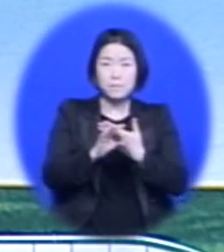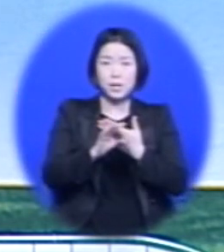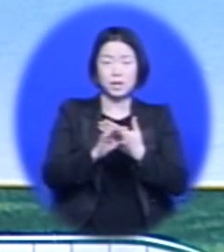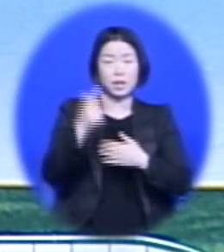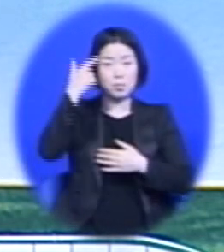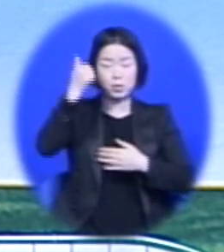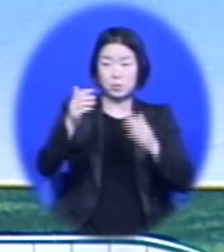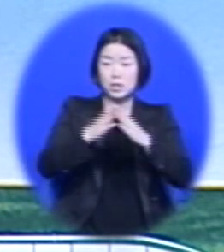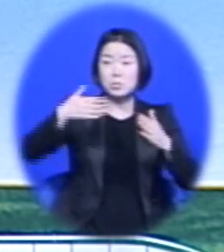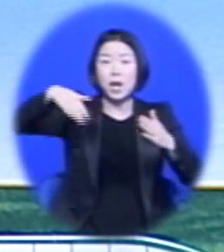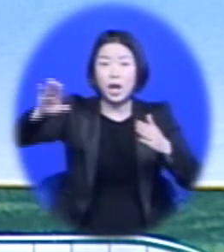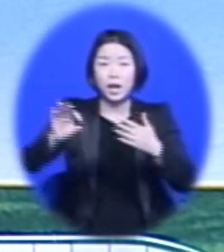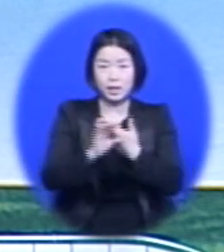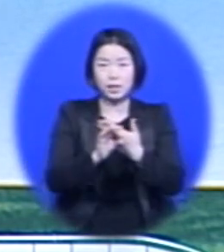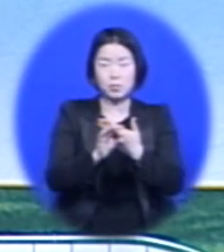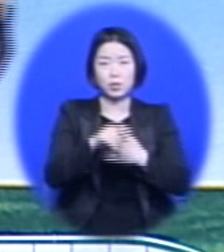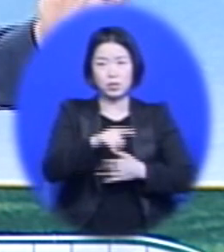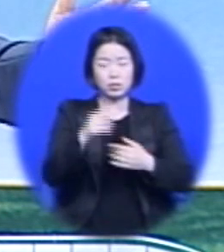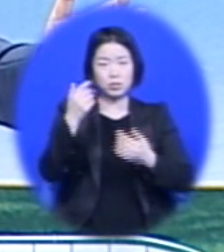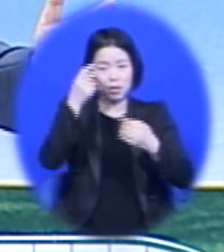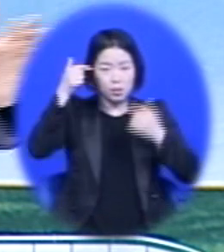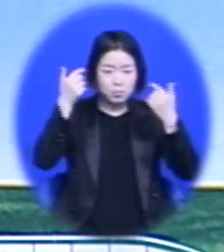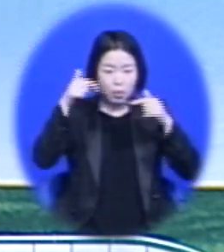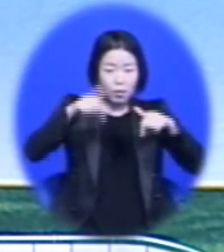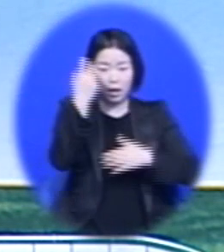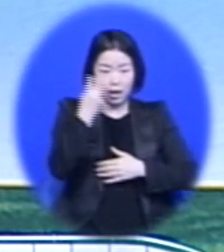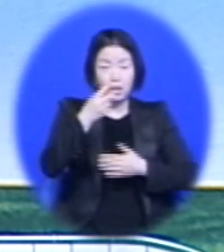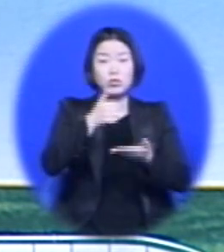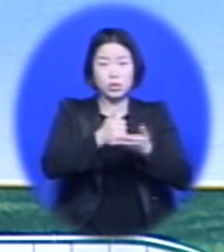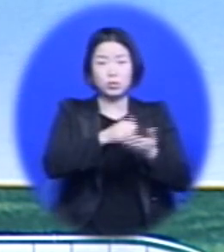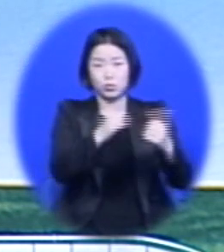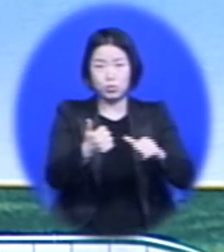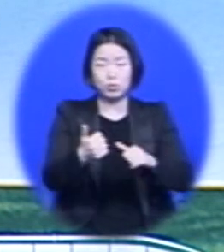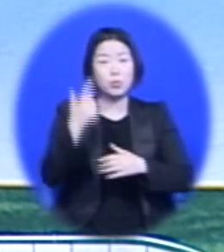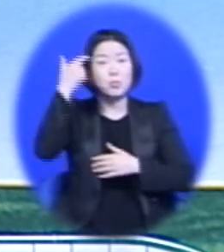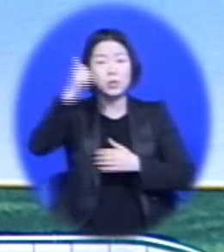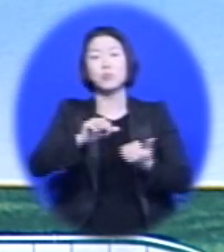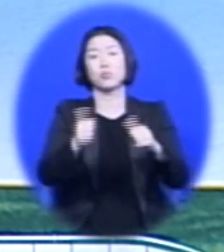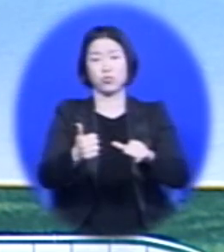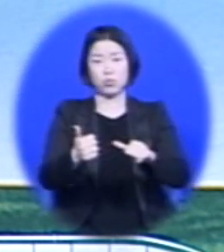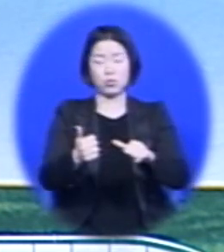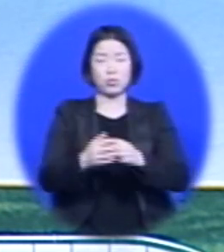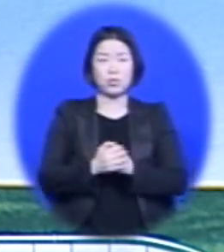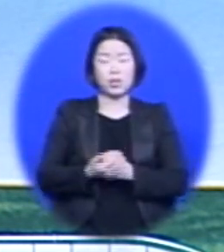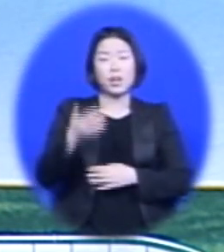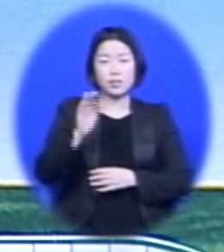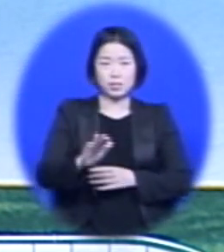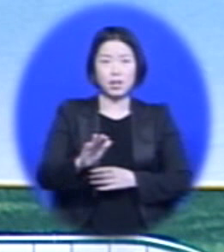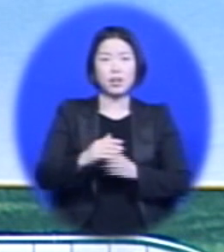그날 집에 갔었다면 이건 간수장도 죽는 거고 존 버니언 목사님도 죽는 거예요.